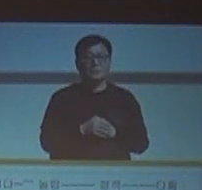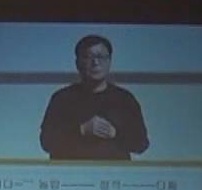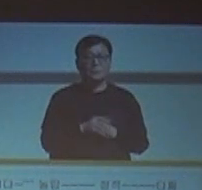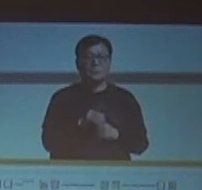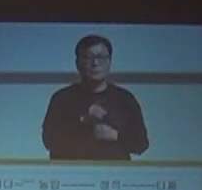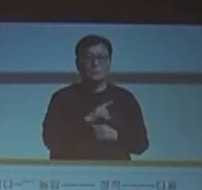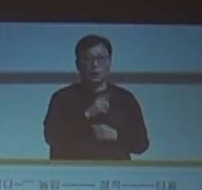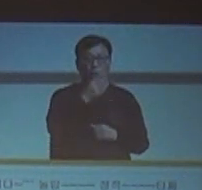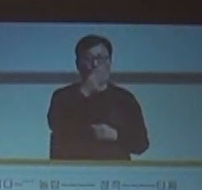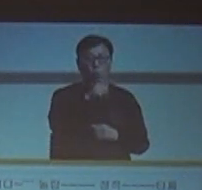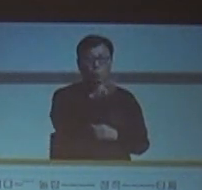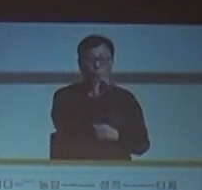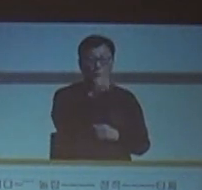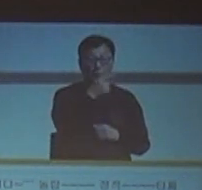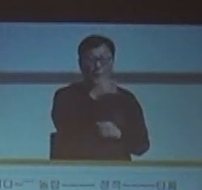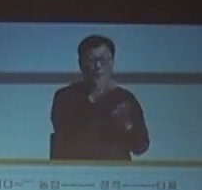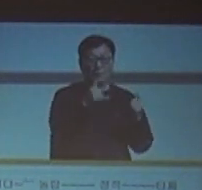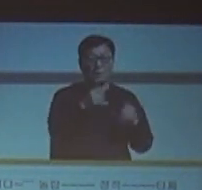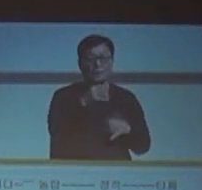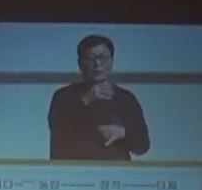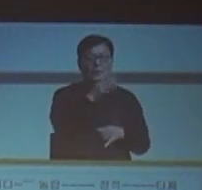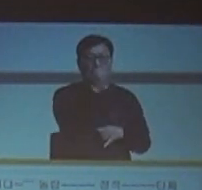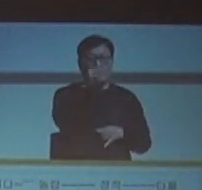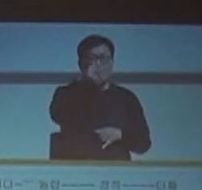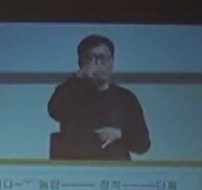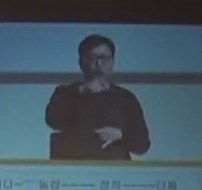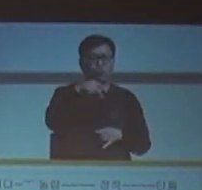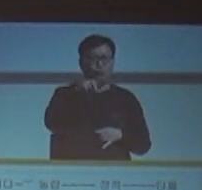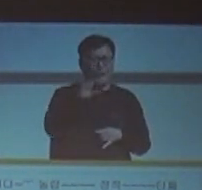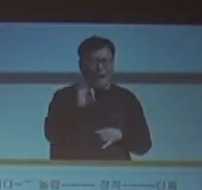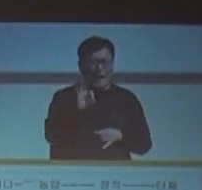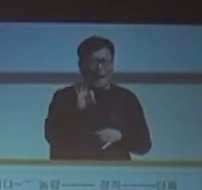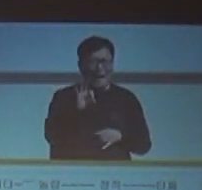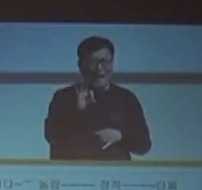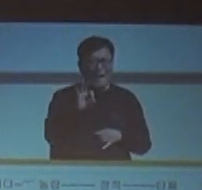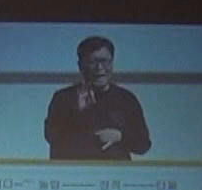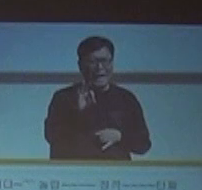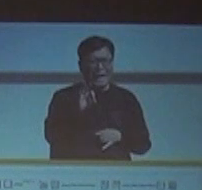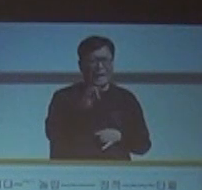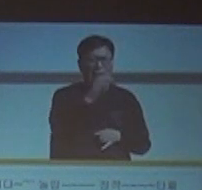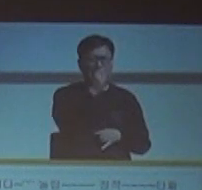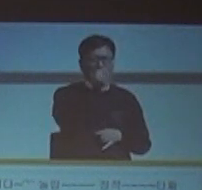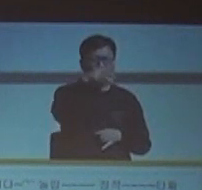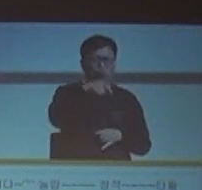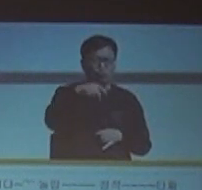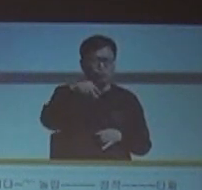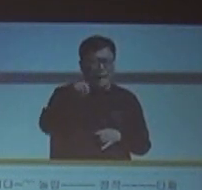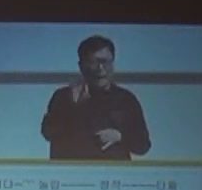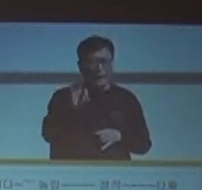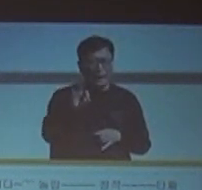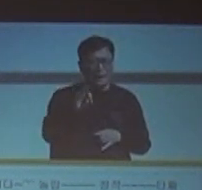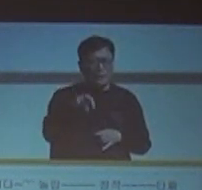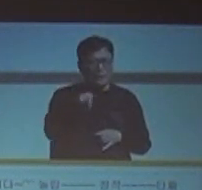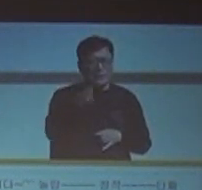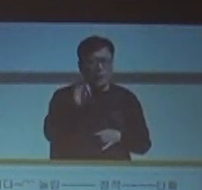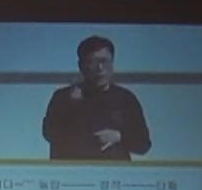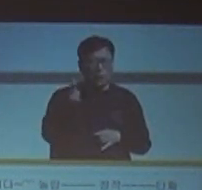네. 이추상 신부님. 이추상 신부님. 이추상 신부님. 그 신부님 어디 계시죠?